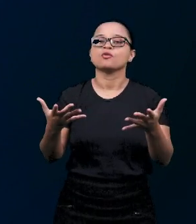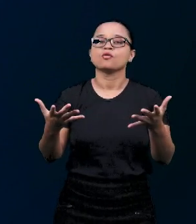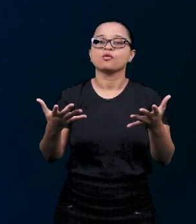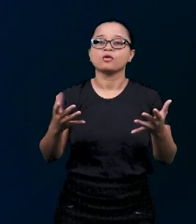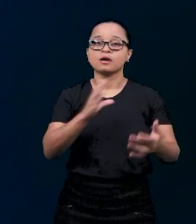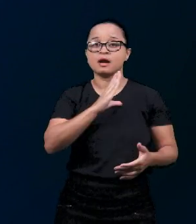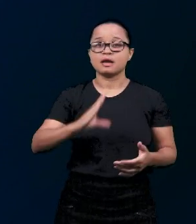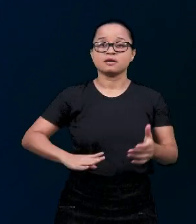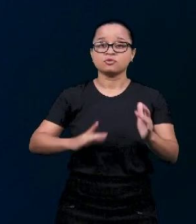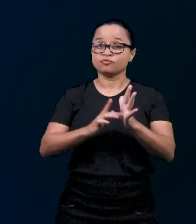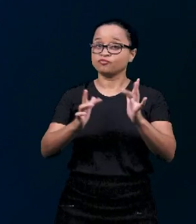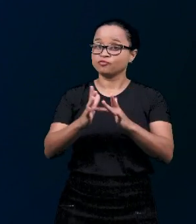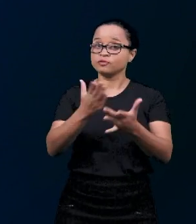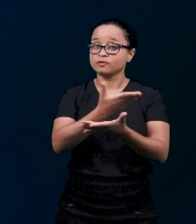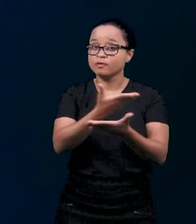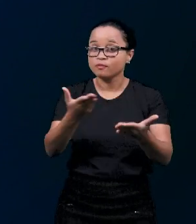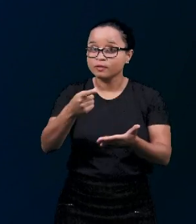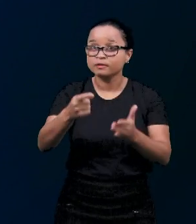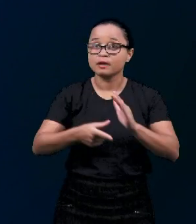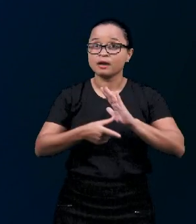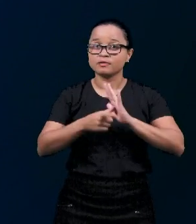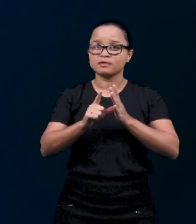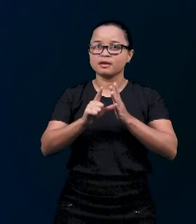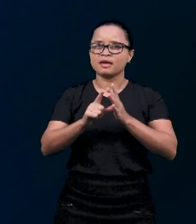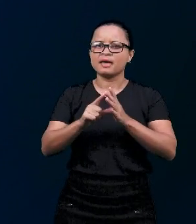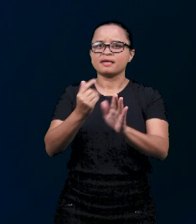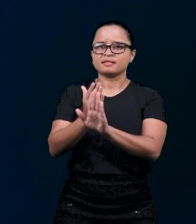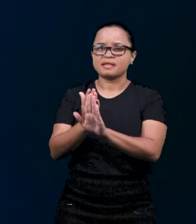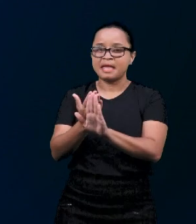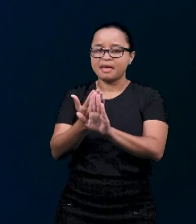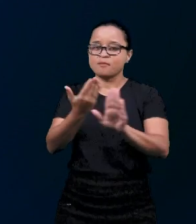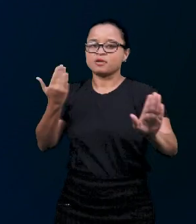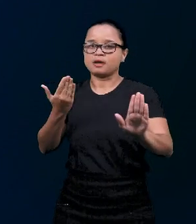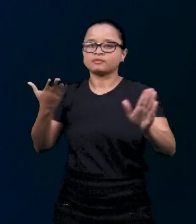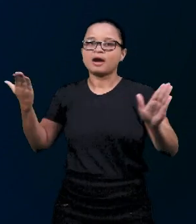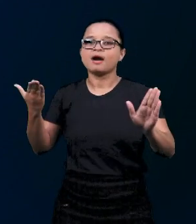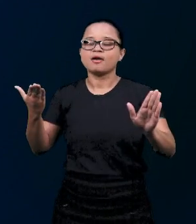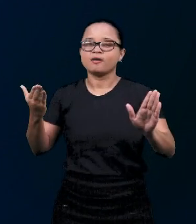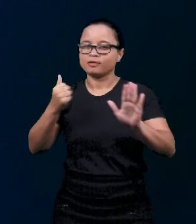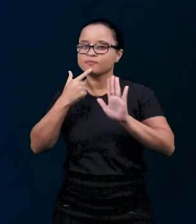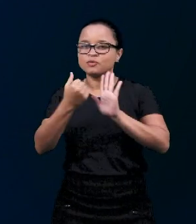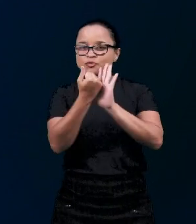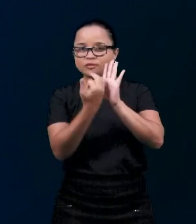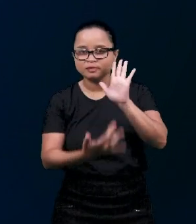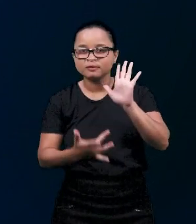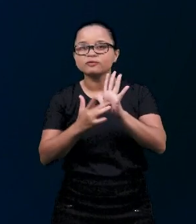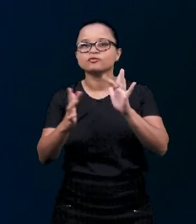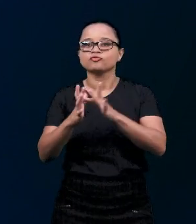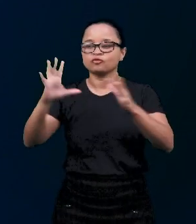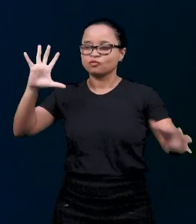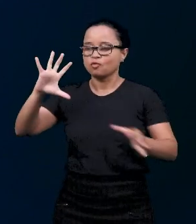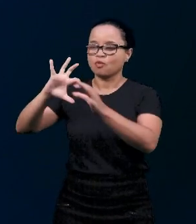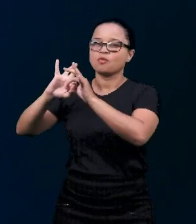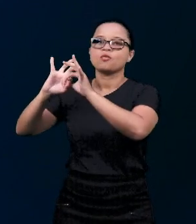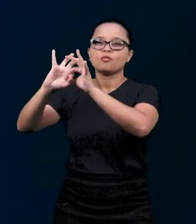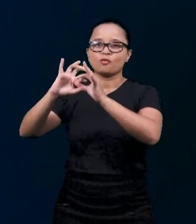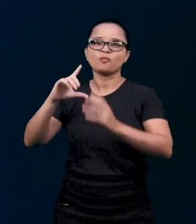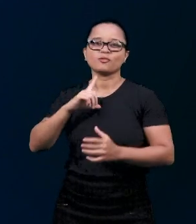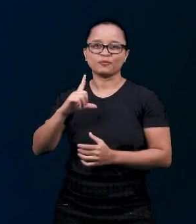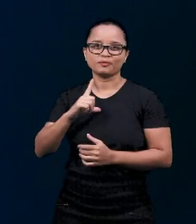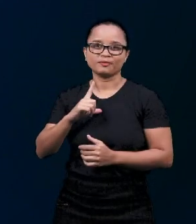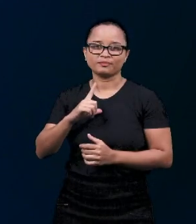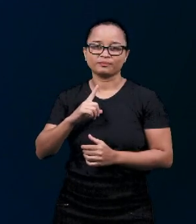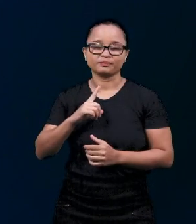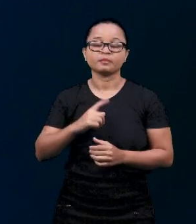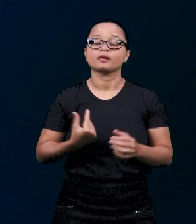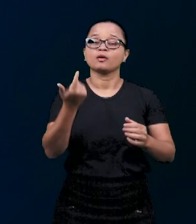étiez éloignés par le sang du Christ, vous avez été approchés. L'autre doctrine, c'est la parole, qui est vivante